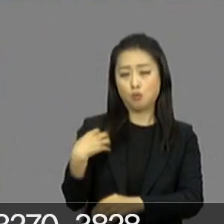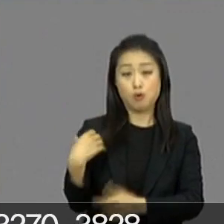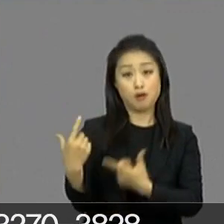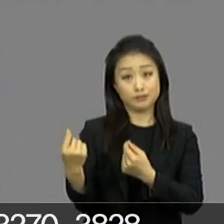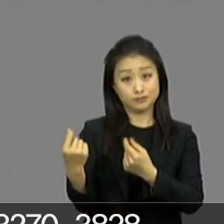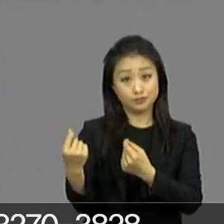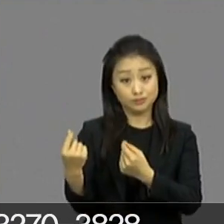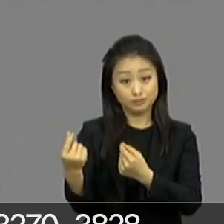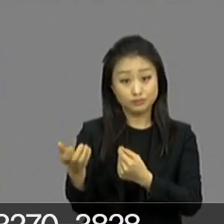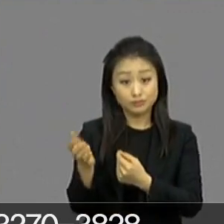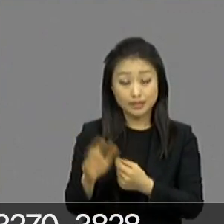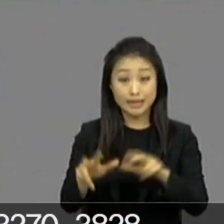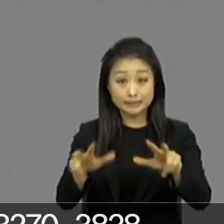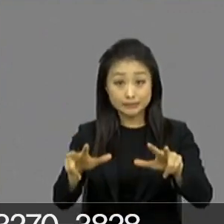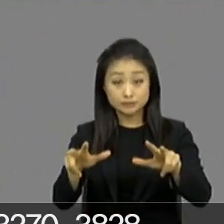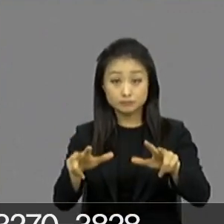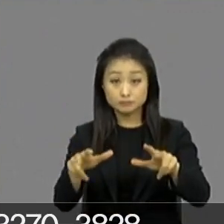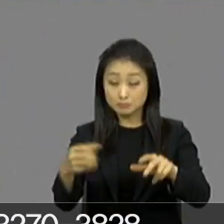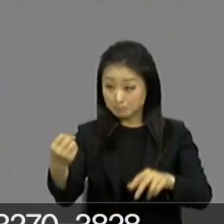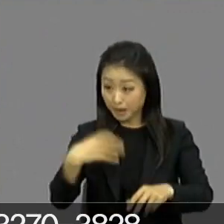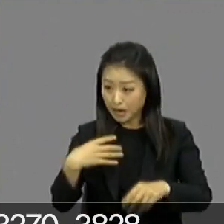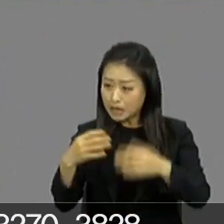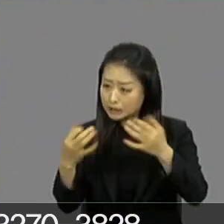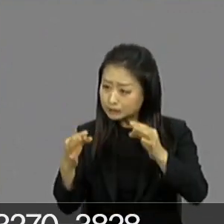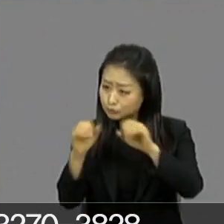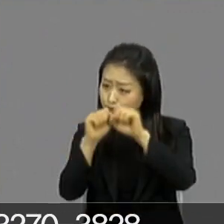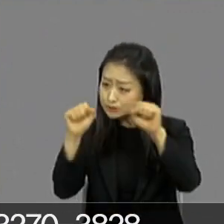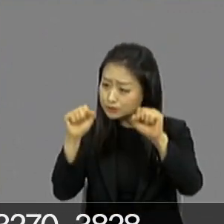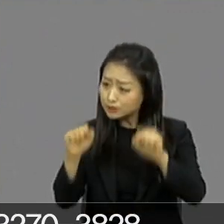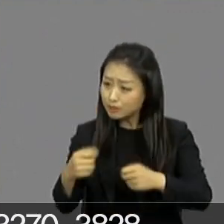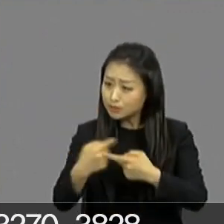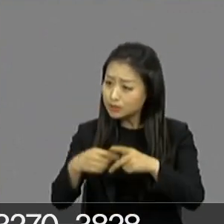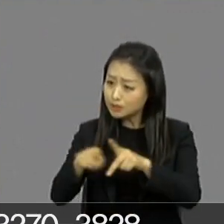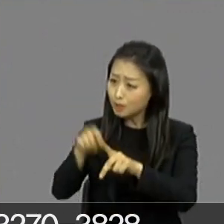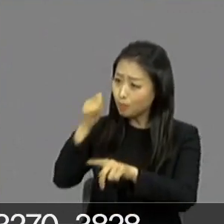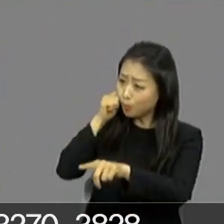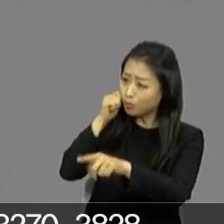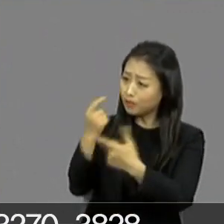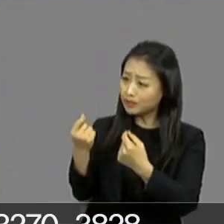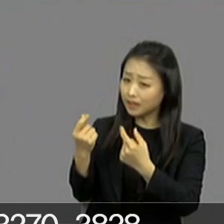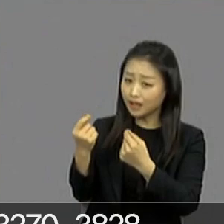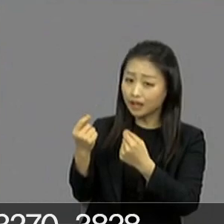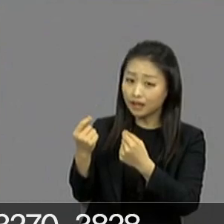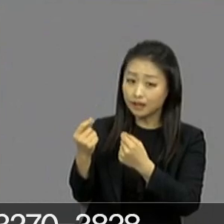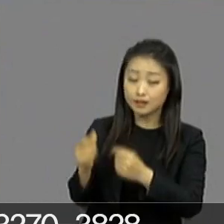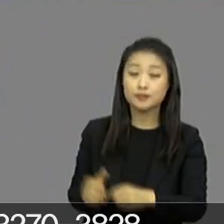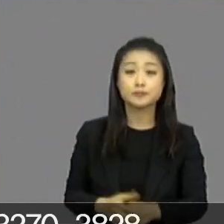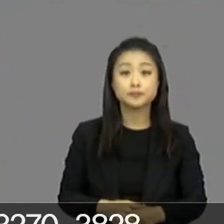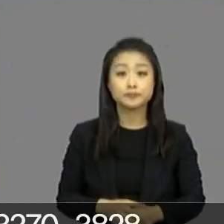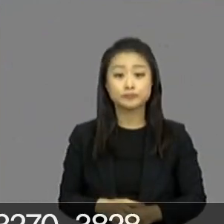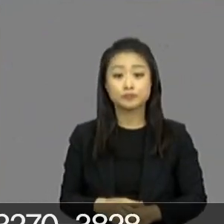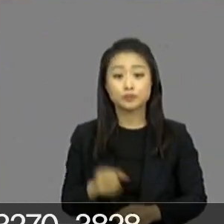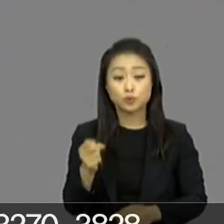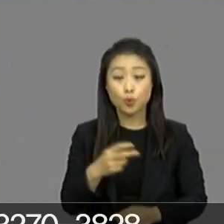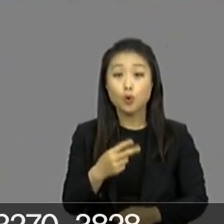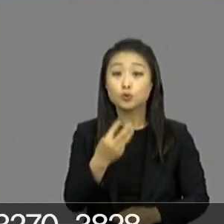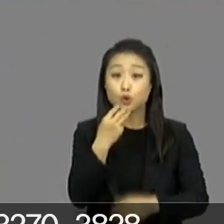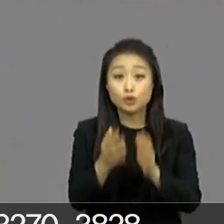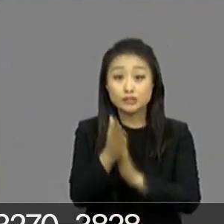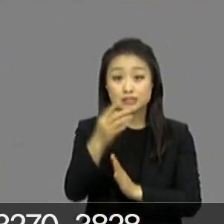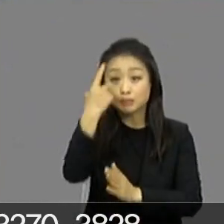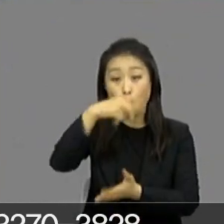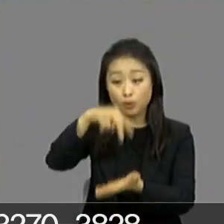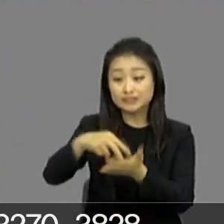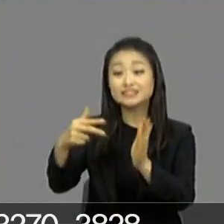근본적인 금융 시스템에 대한 이해가 지금 잘 안 돼 있는 그런 얘기고 요기 한 가지 고심하고 또 제가 아니라는 것이